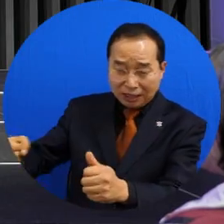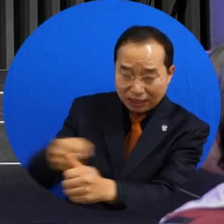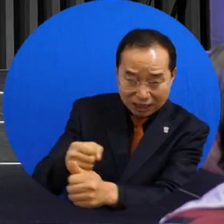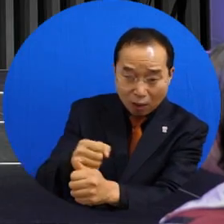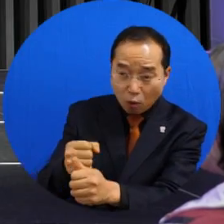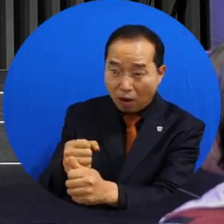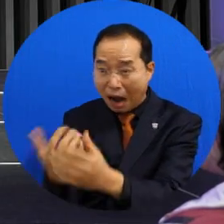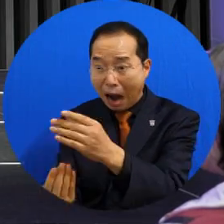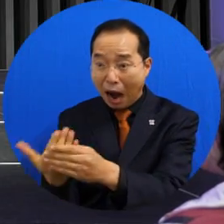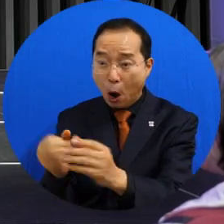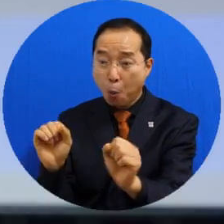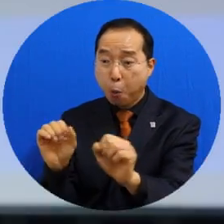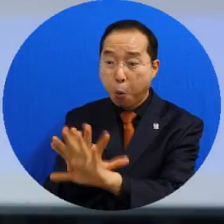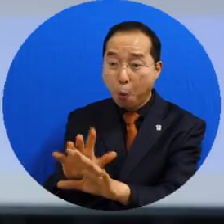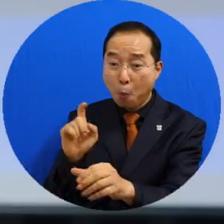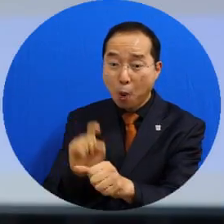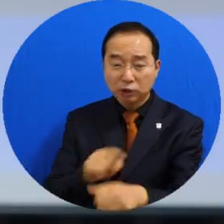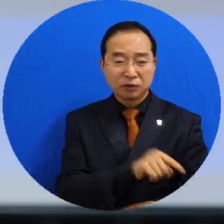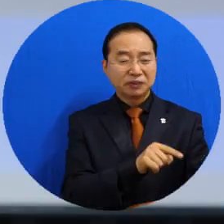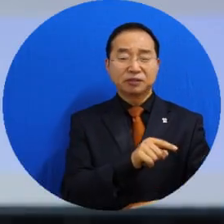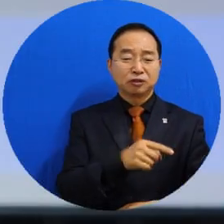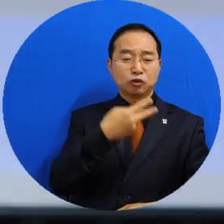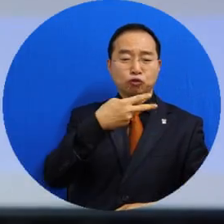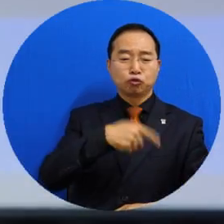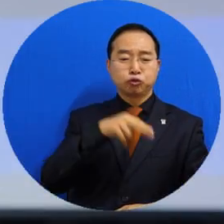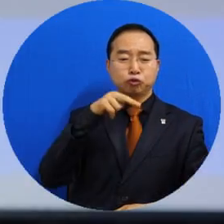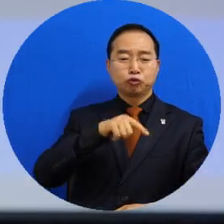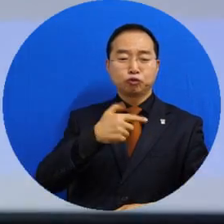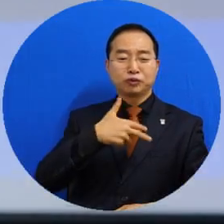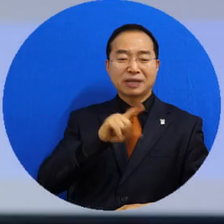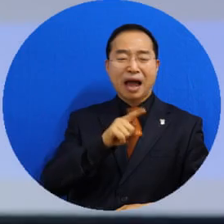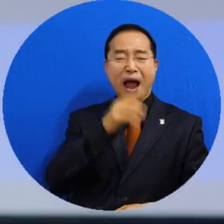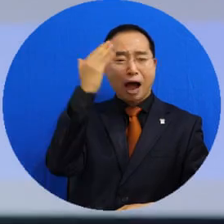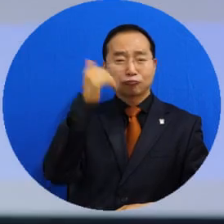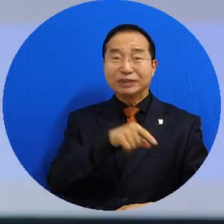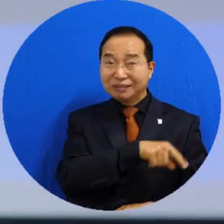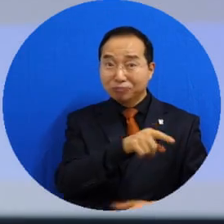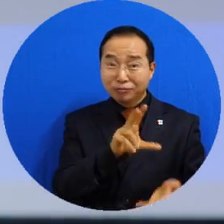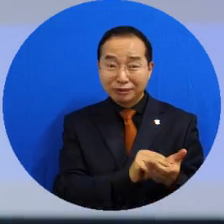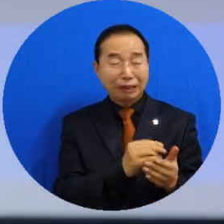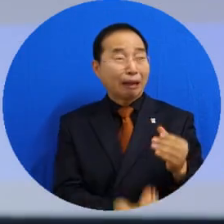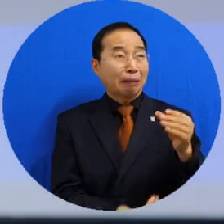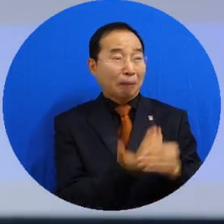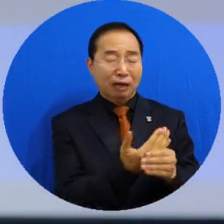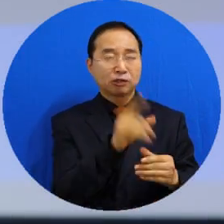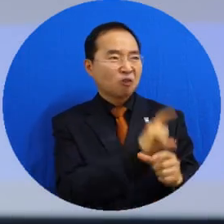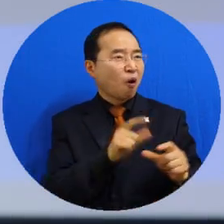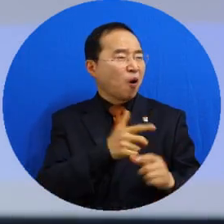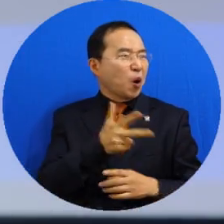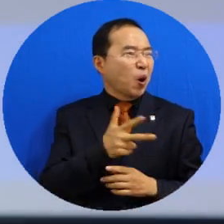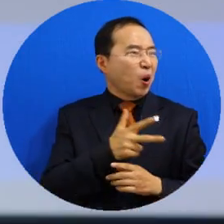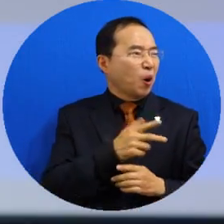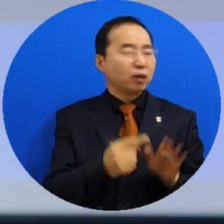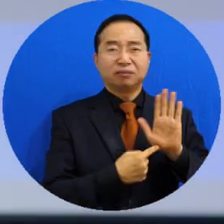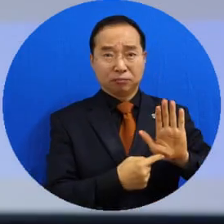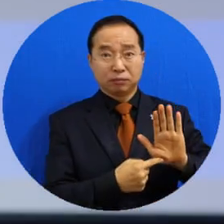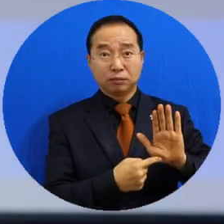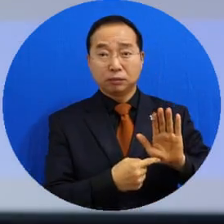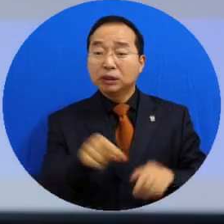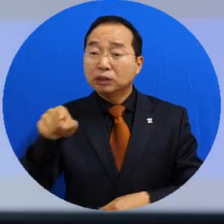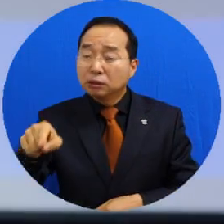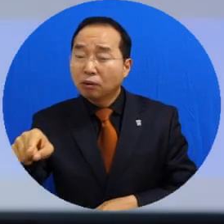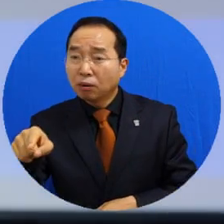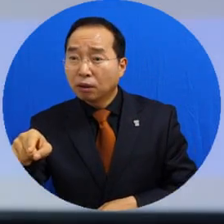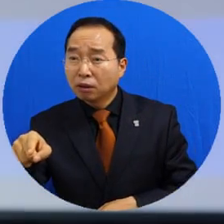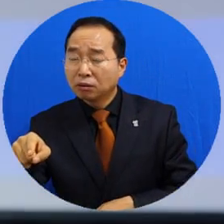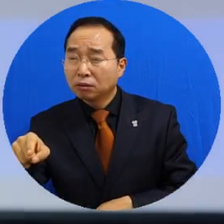극대화시켰다고 해요. 갑자기 그전에는 공권력에 대한 차별 정책 혹은